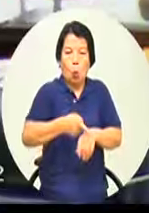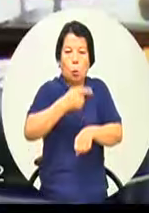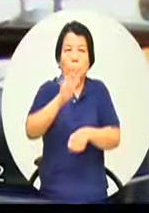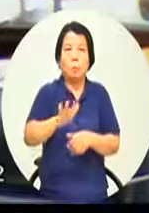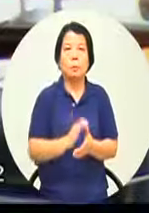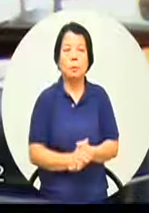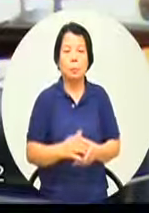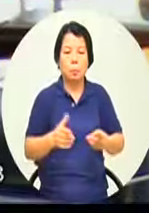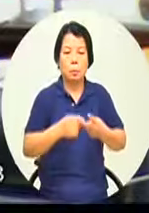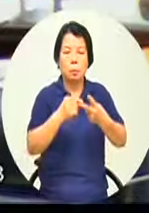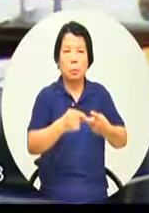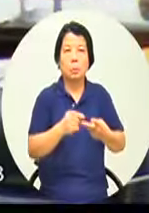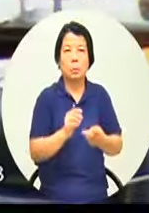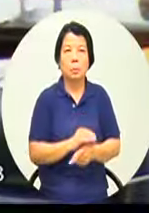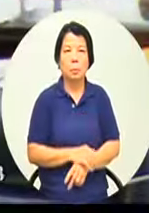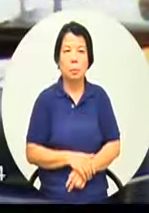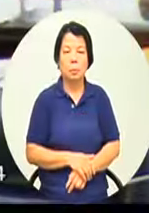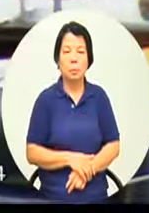是其一。第二，